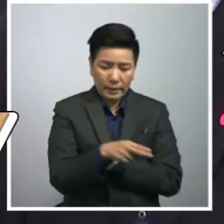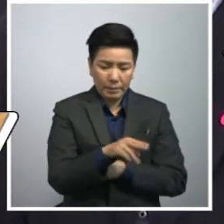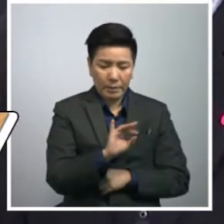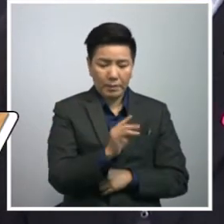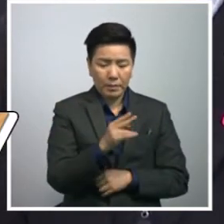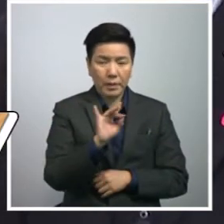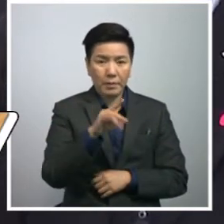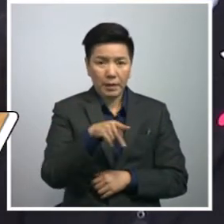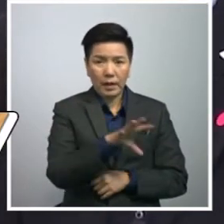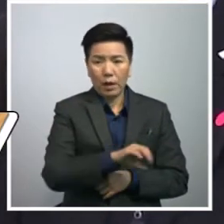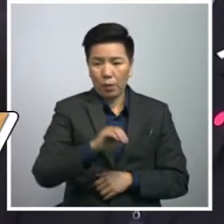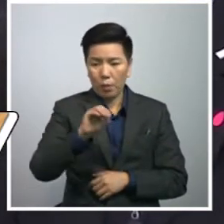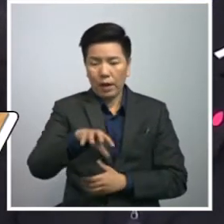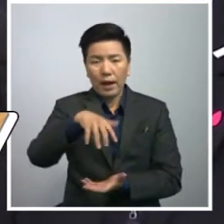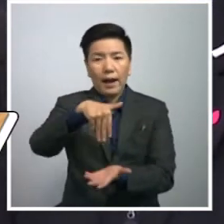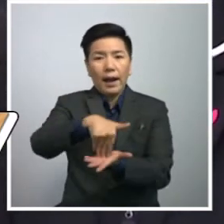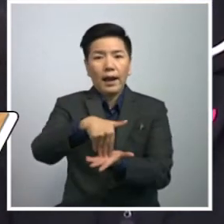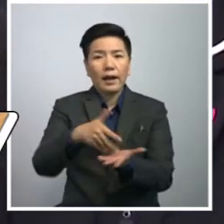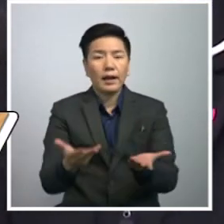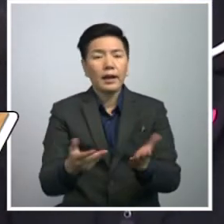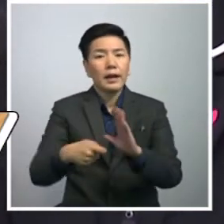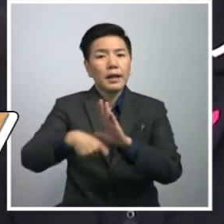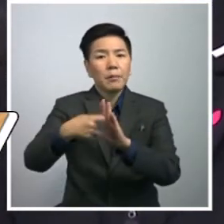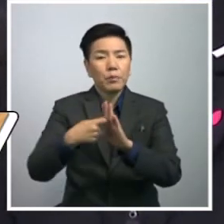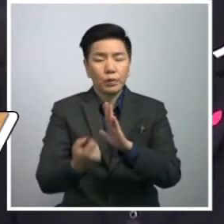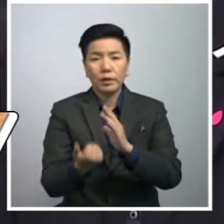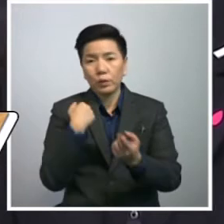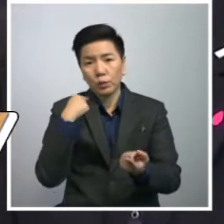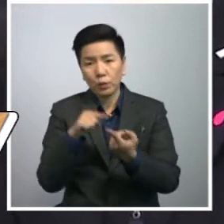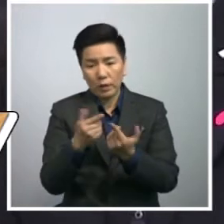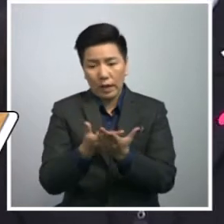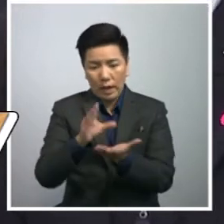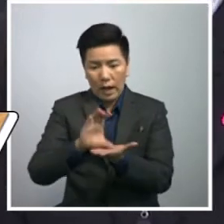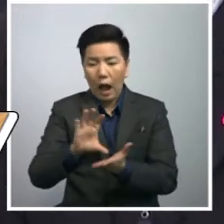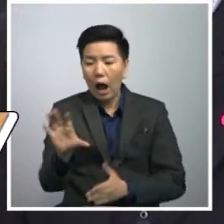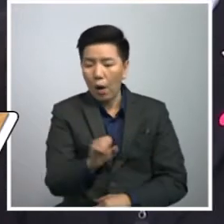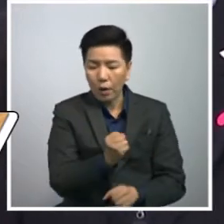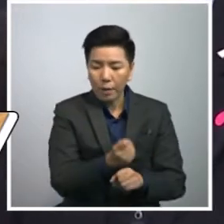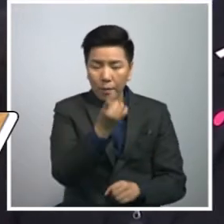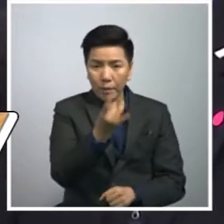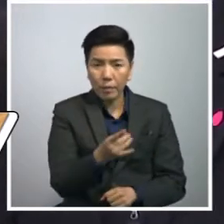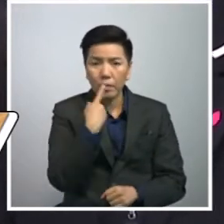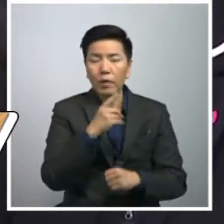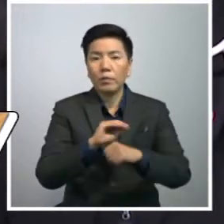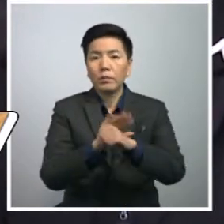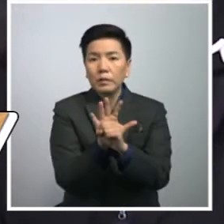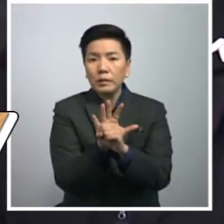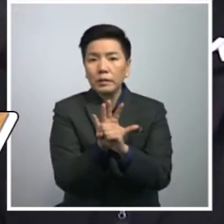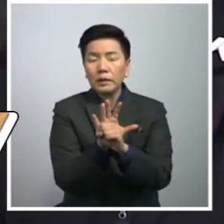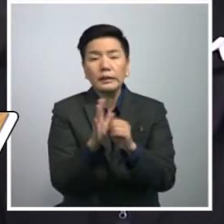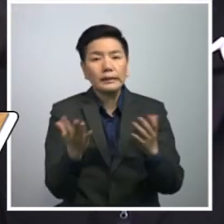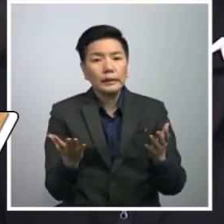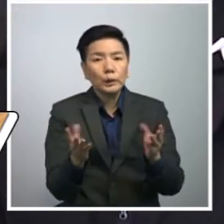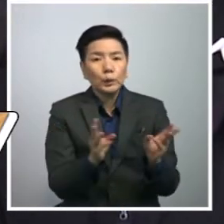องได้ 88,000 ไปที่งบกลางซึ่งเหตุผลในการบอกว่างบกลางเอาไปใช้อะไรบอกโควิดห